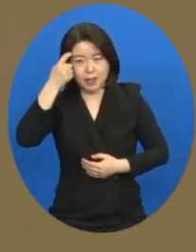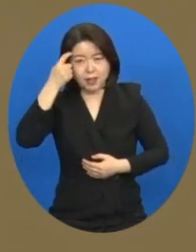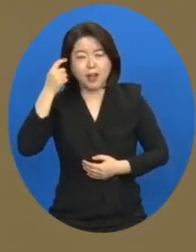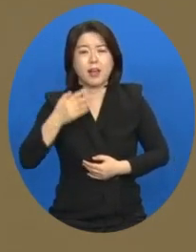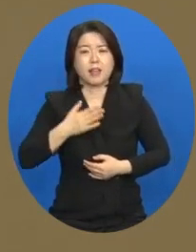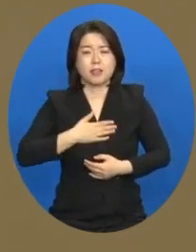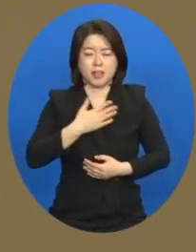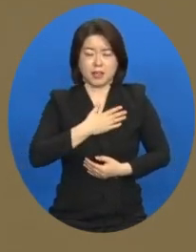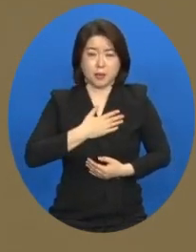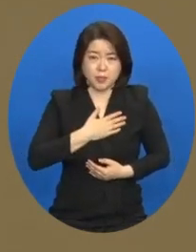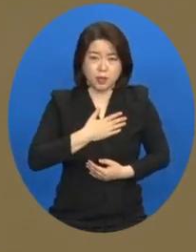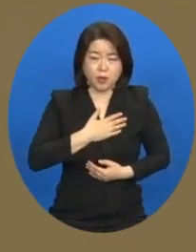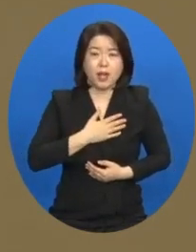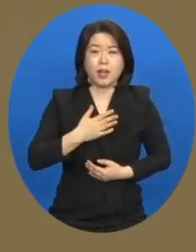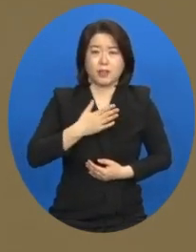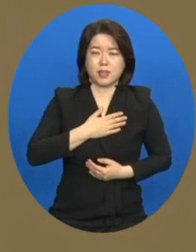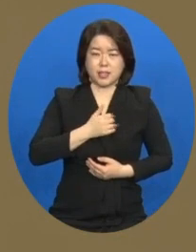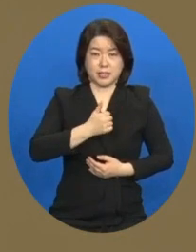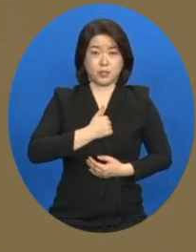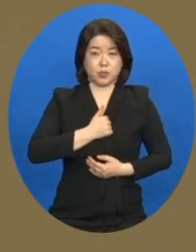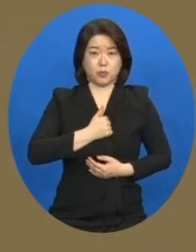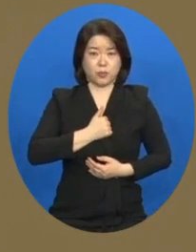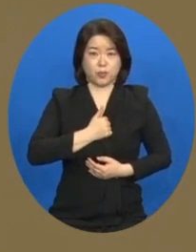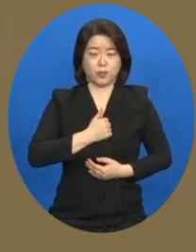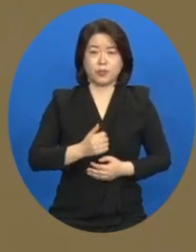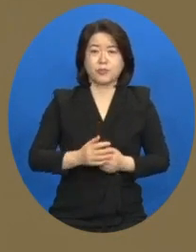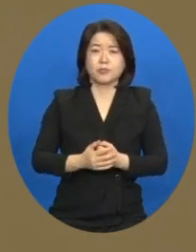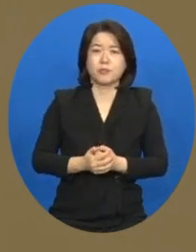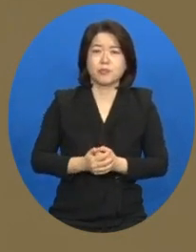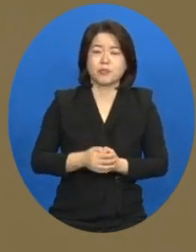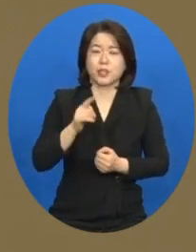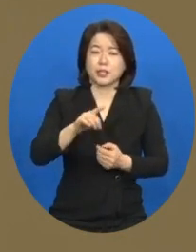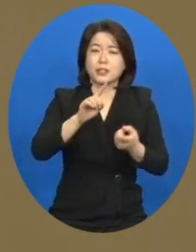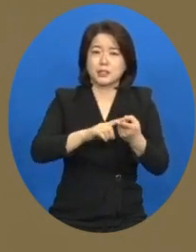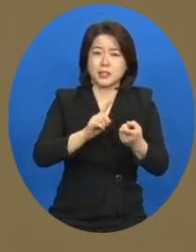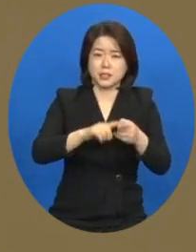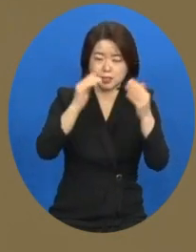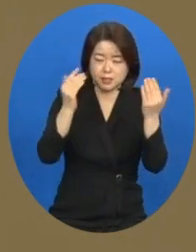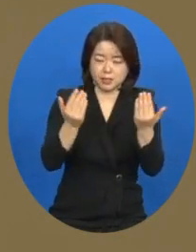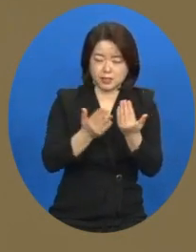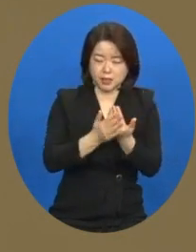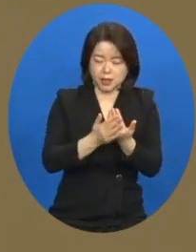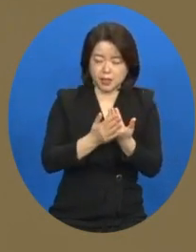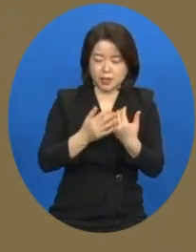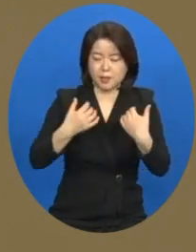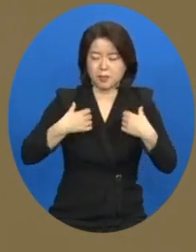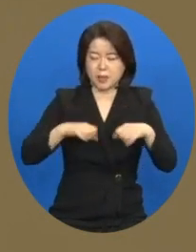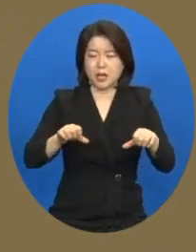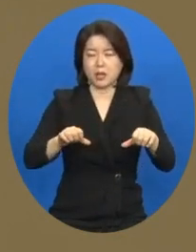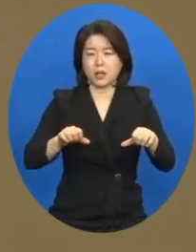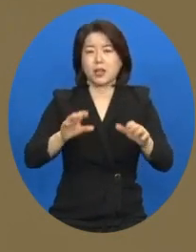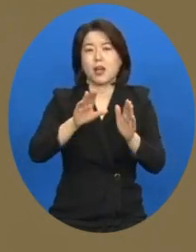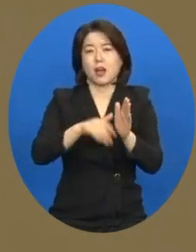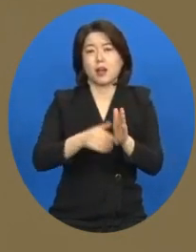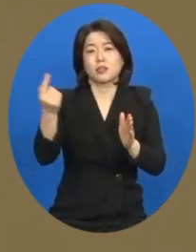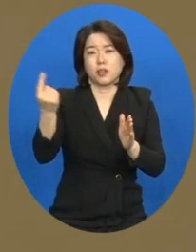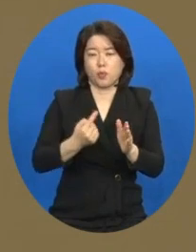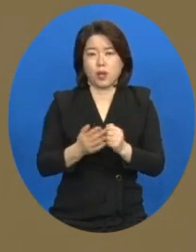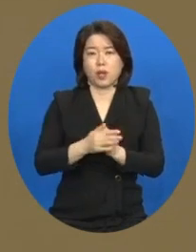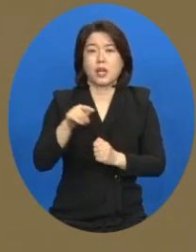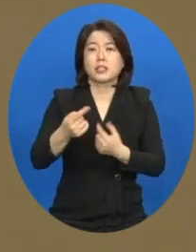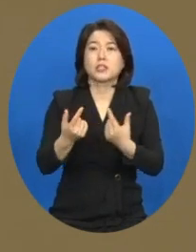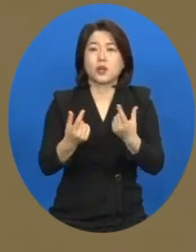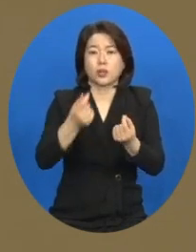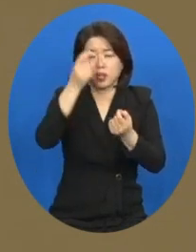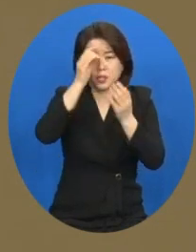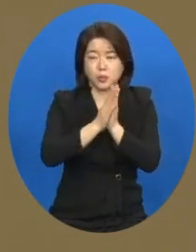내 감정, 내 자존심, 그 자체를 다 꺾어버리는 기도. 그렇게 기도를 해야